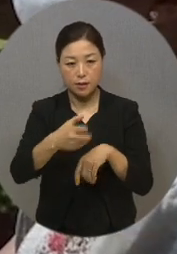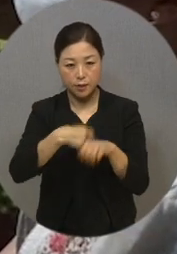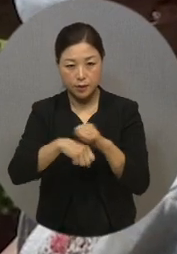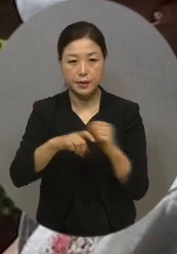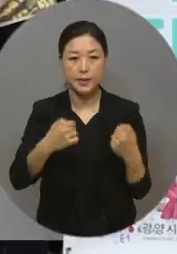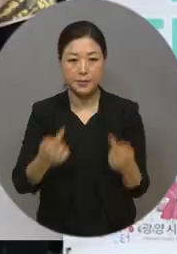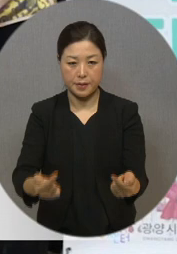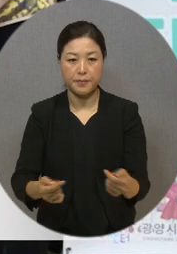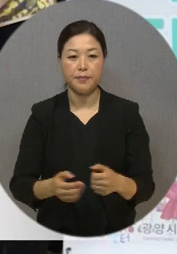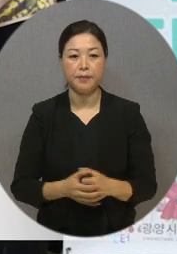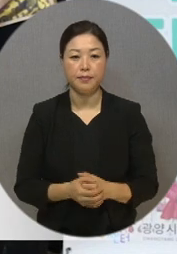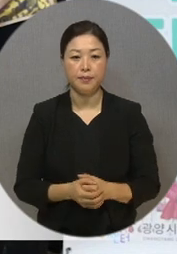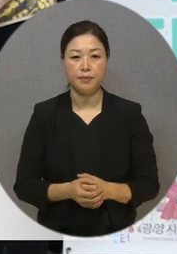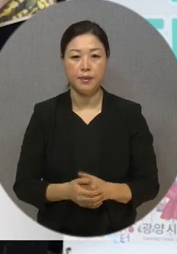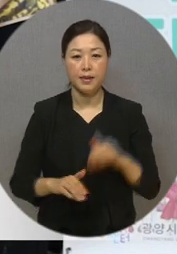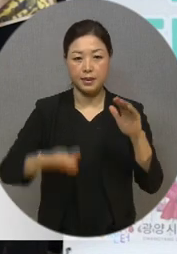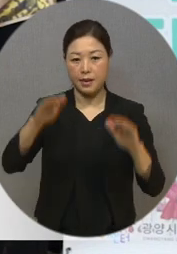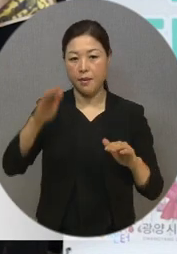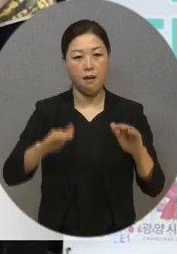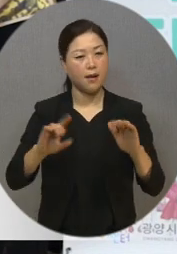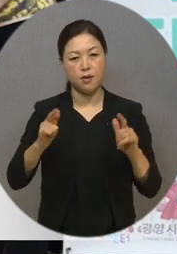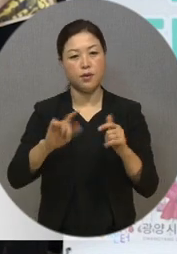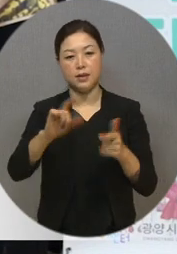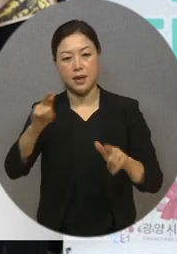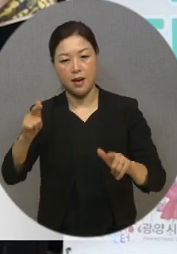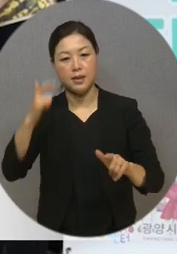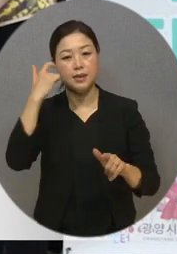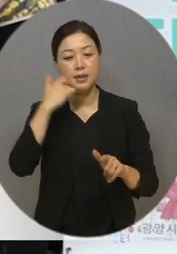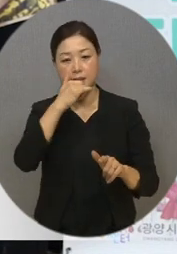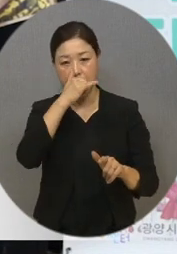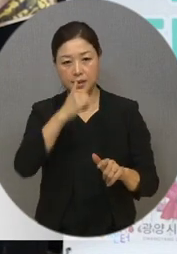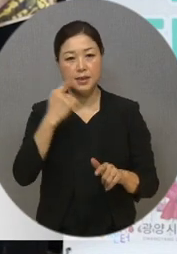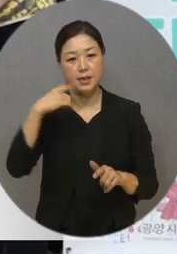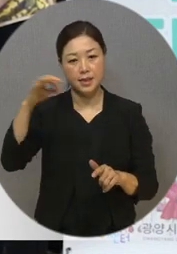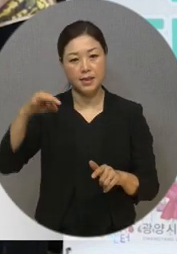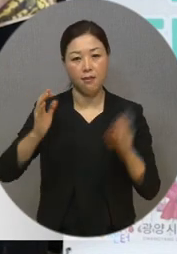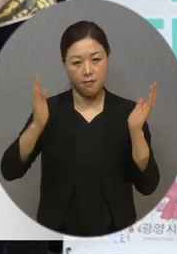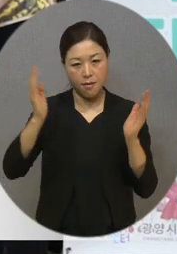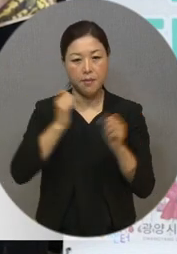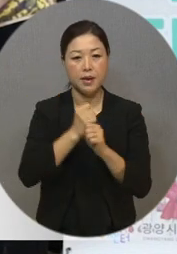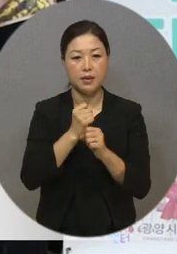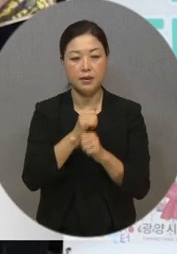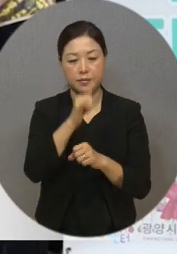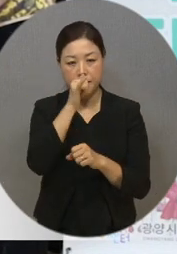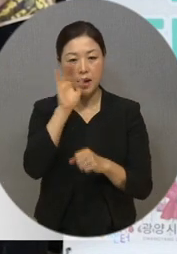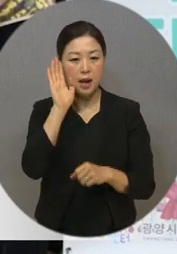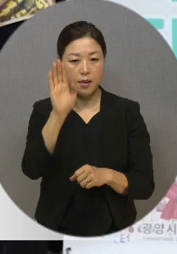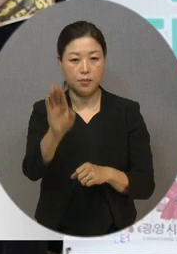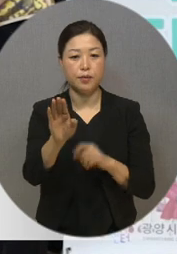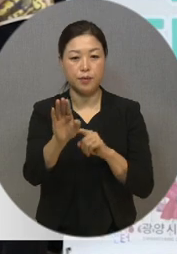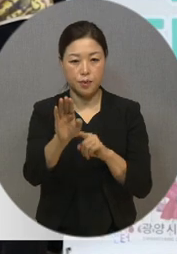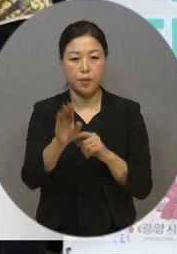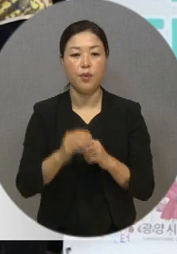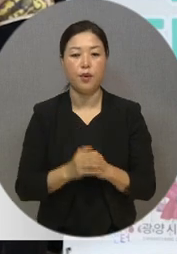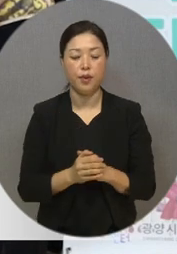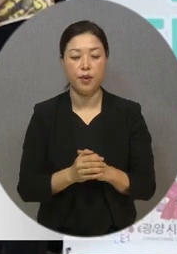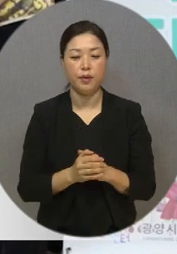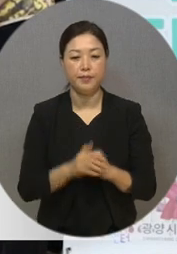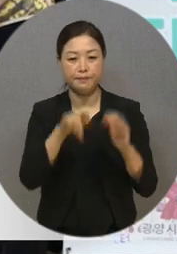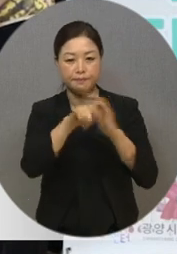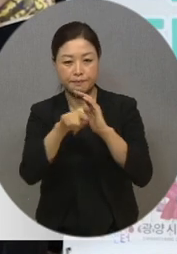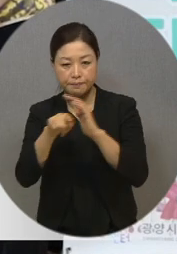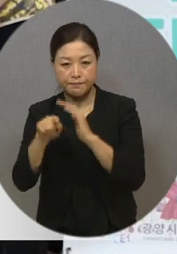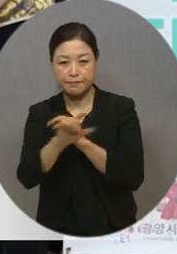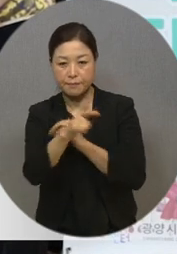참여합니다. 차별이 아니라 차이를 느낄 수 있는 인형극을 하고 있습니다. 그래서 앞으로도 지속적으로